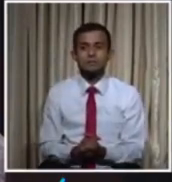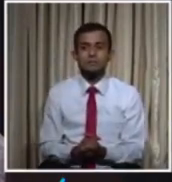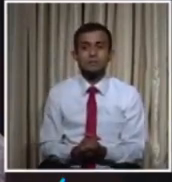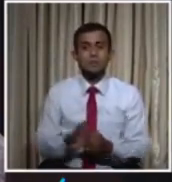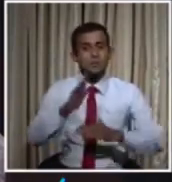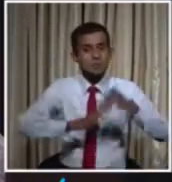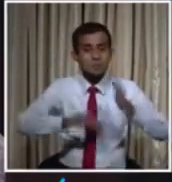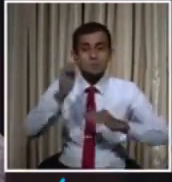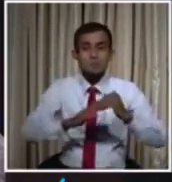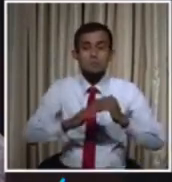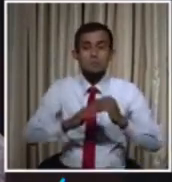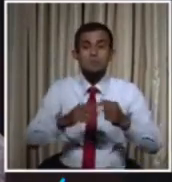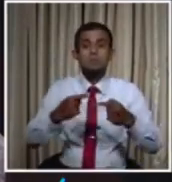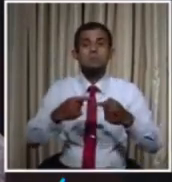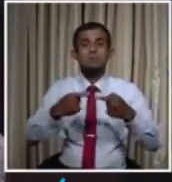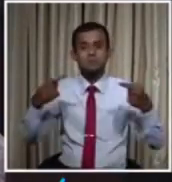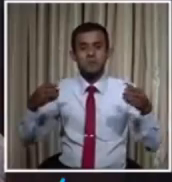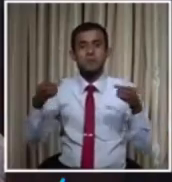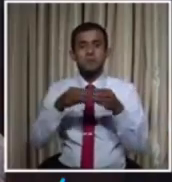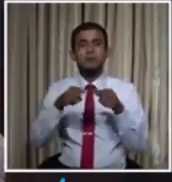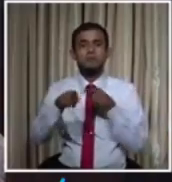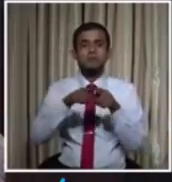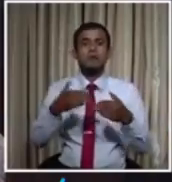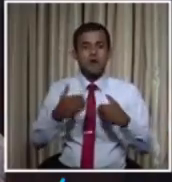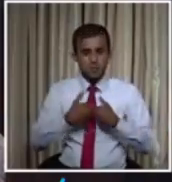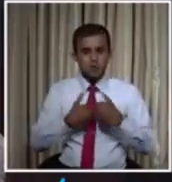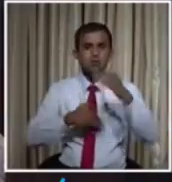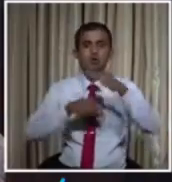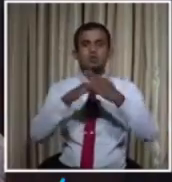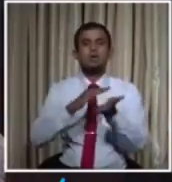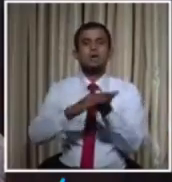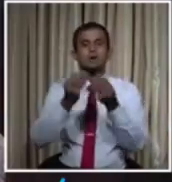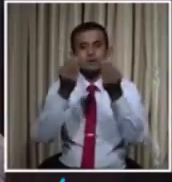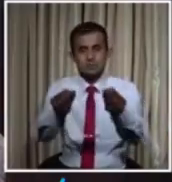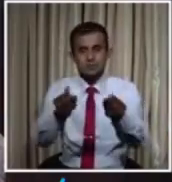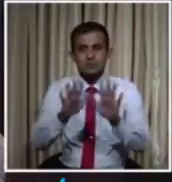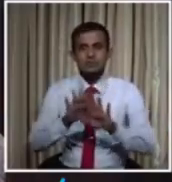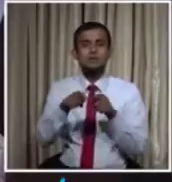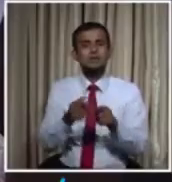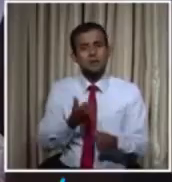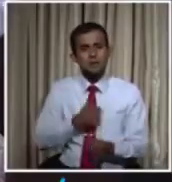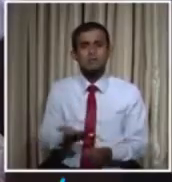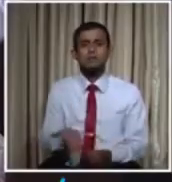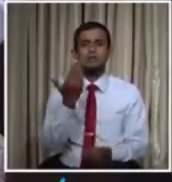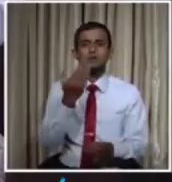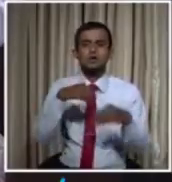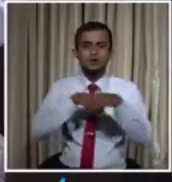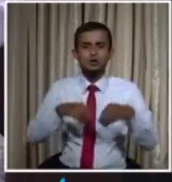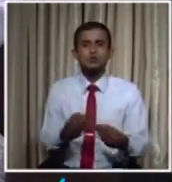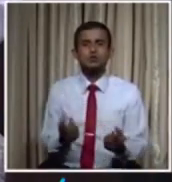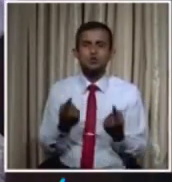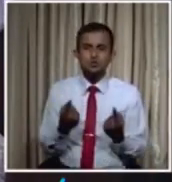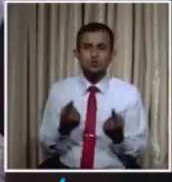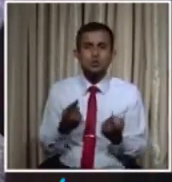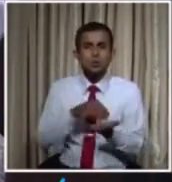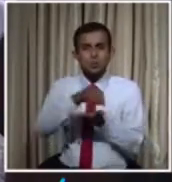ප්‍රායෝගික ප්‍රගතිශීලී විපක්ෂයක් හැටියට අපේ උපරිම සහයෝගය ලබා දෙන්නට අපි සූදානම්. ගොවියට අවශ්‍ය